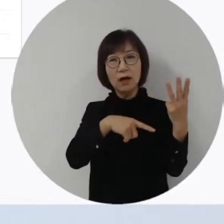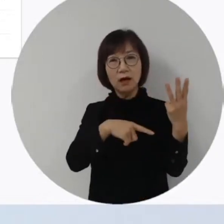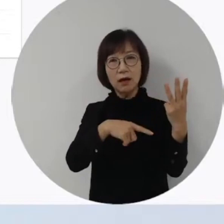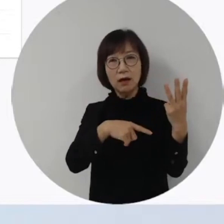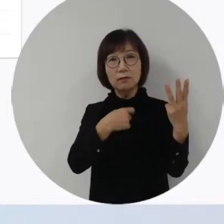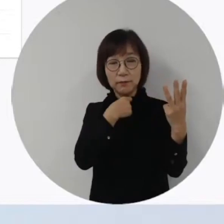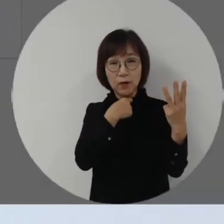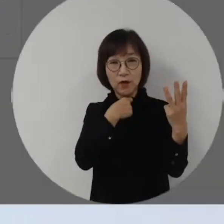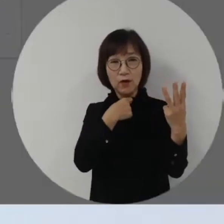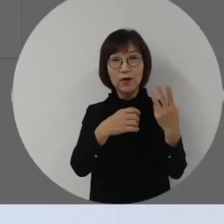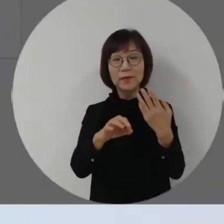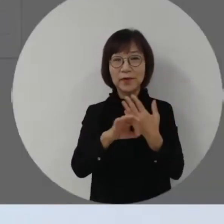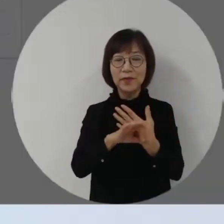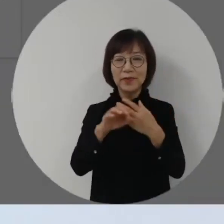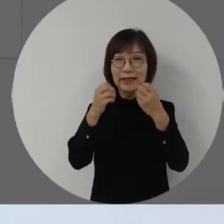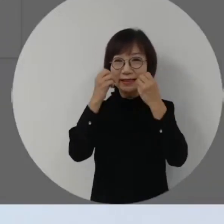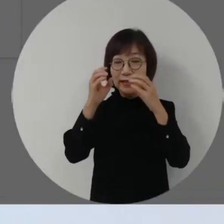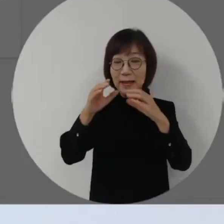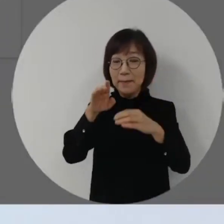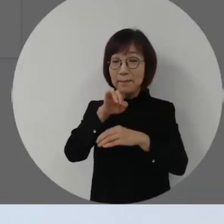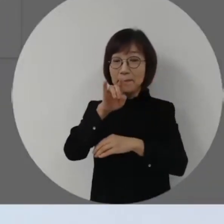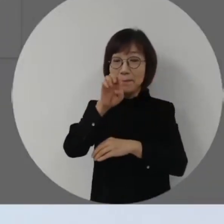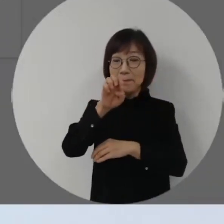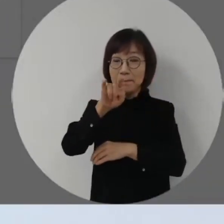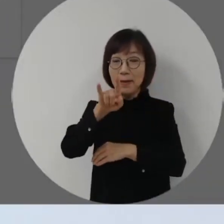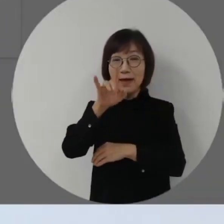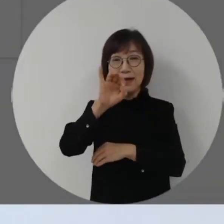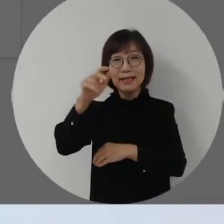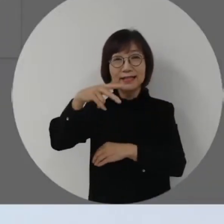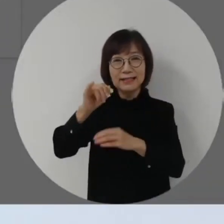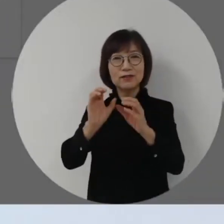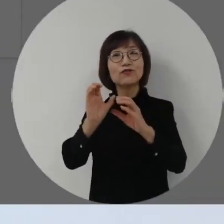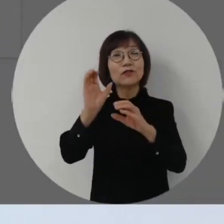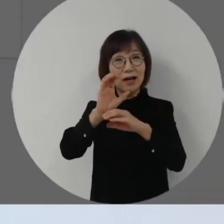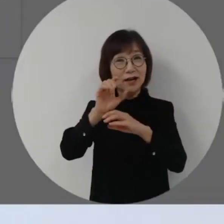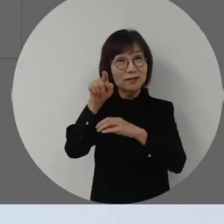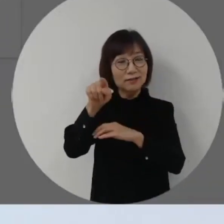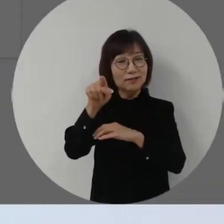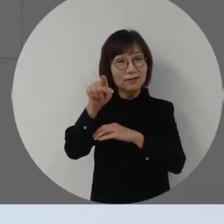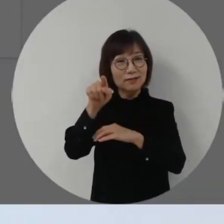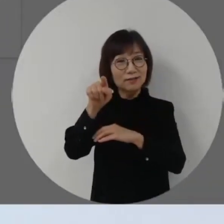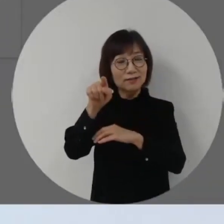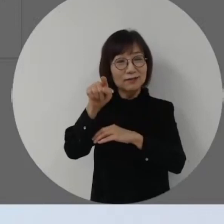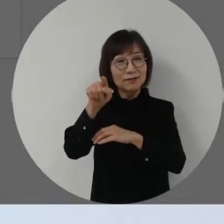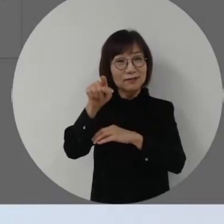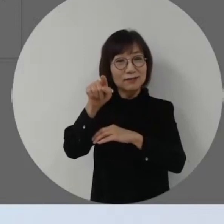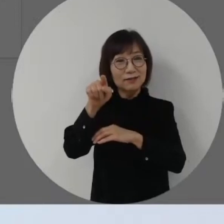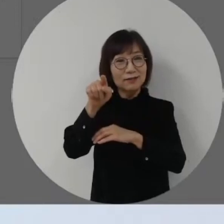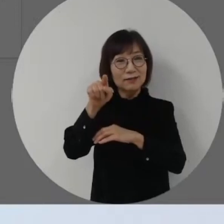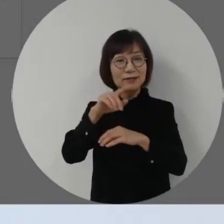다음 URL 입력하시면 돼요. 요거 해보셨죠? 자, 취소할게요.